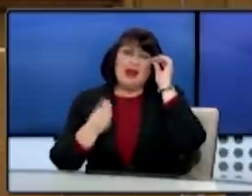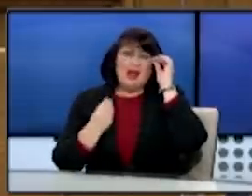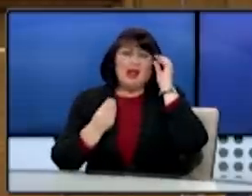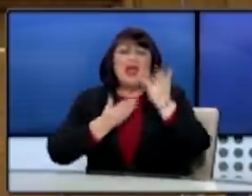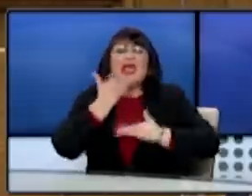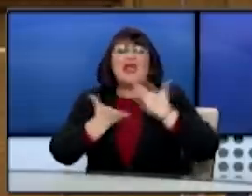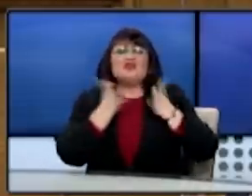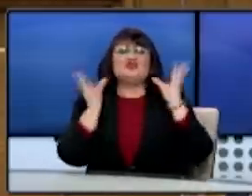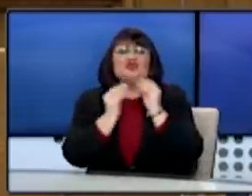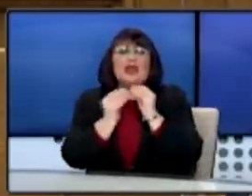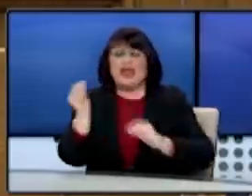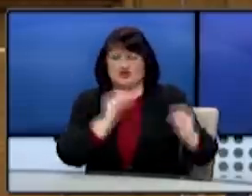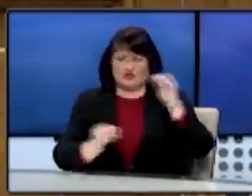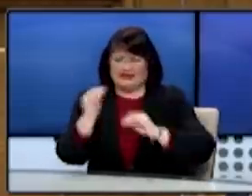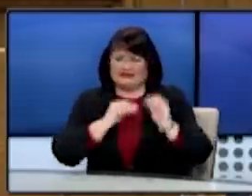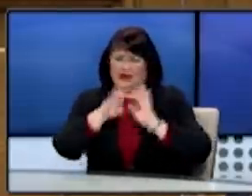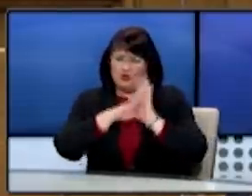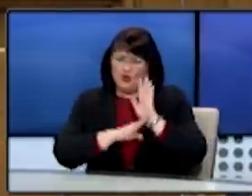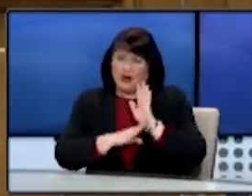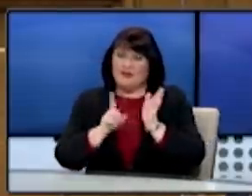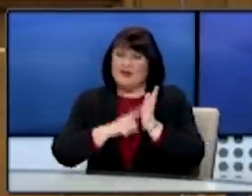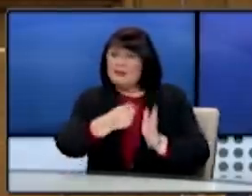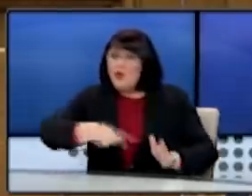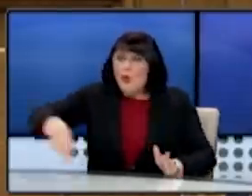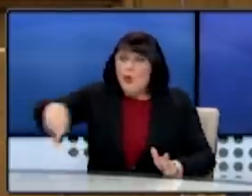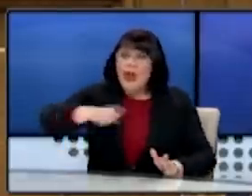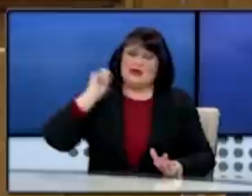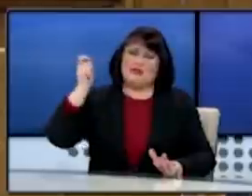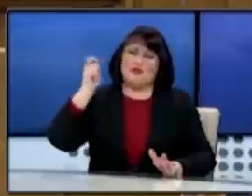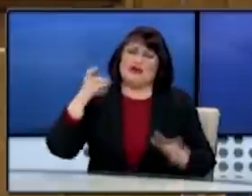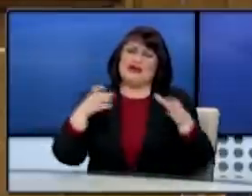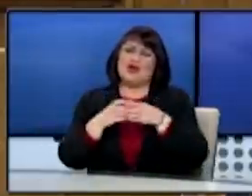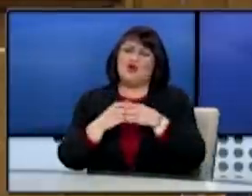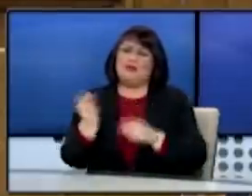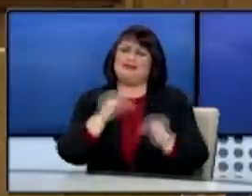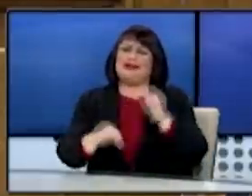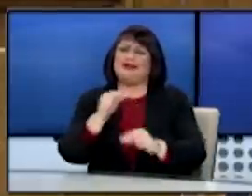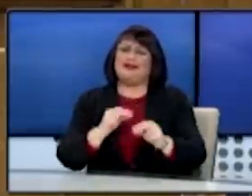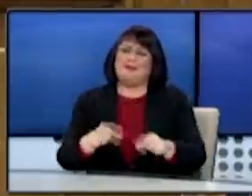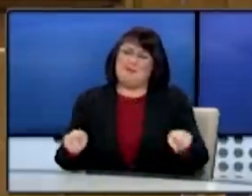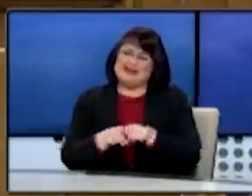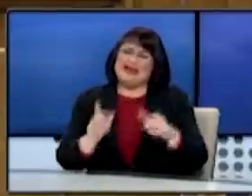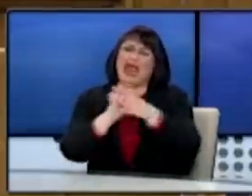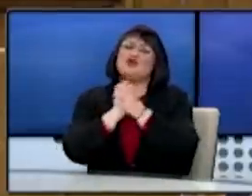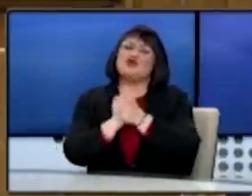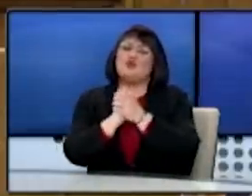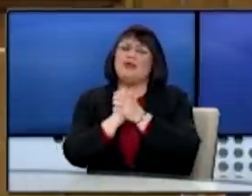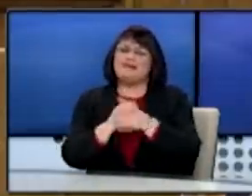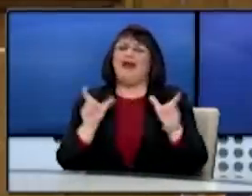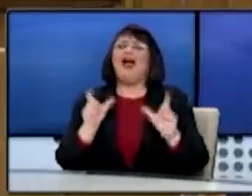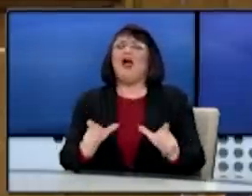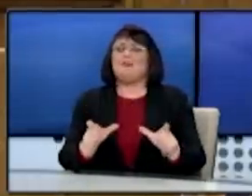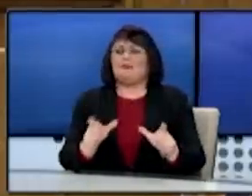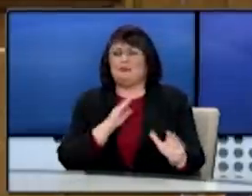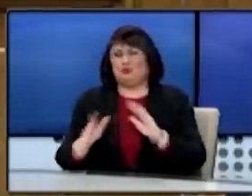τις δαπάνες για τα εξοπλιστικά προγράμματα πρέπει να τις ψηφίσουμε όλα τα κόμματα, όλοι μαζί μωρέ, σαν μια γροθιά, γιατί αφορούν την άμυνα,